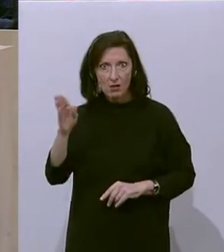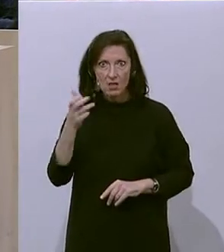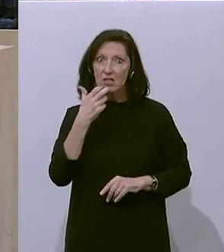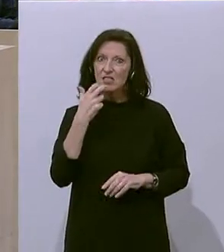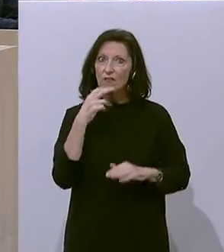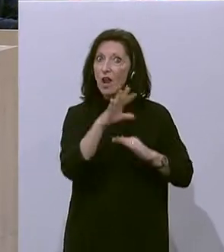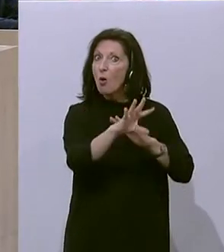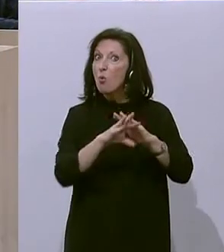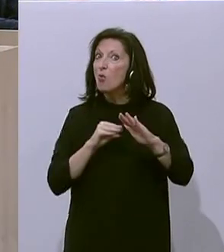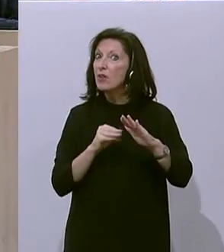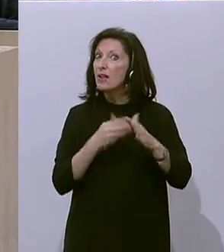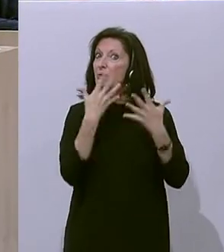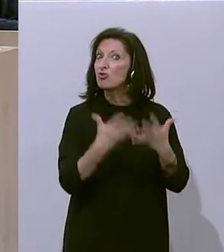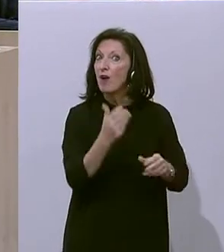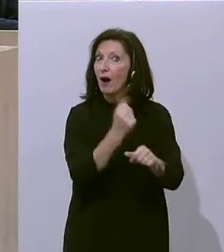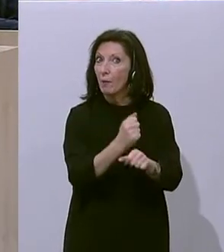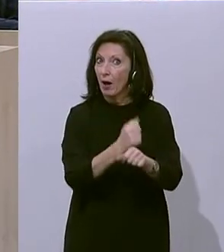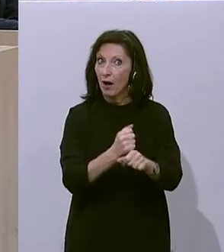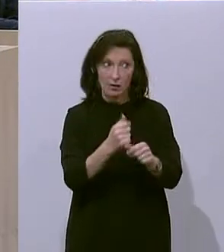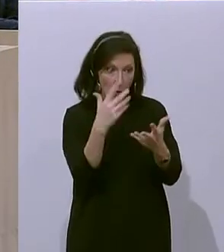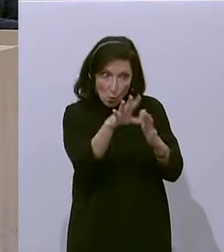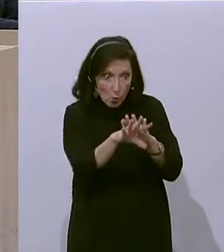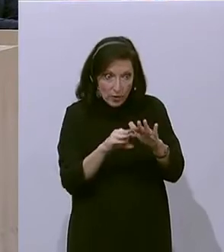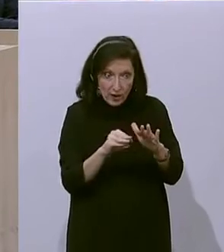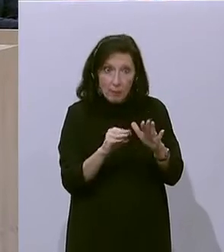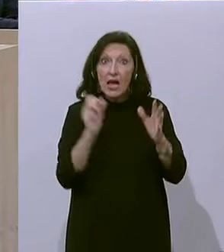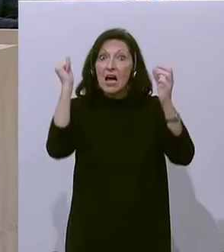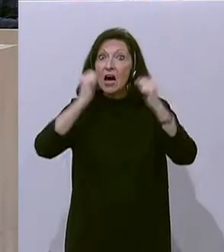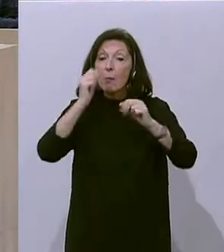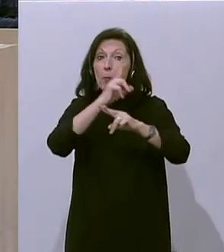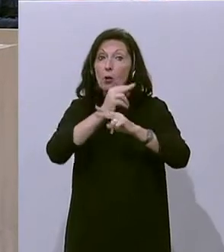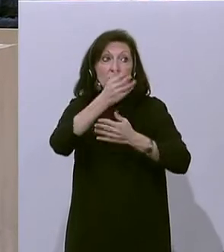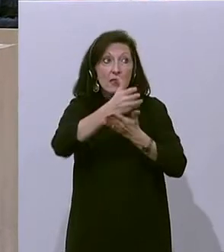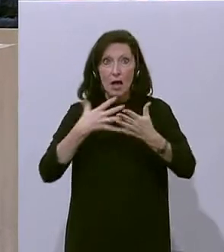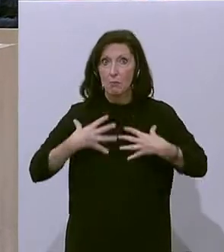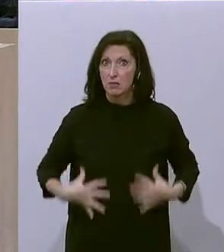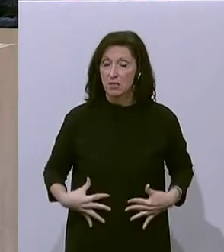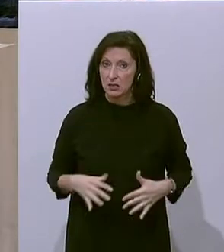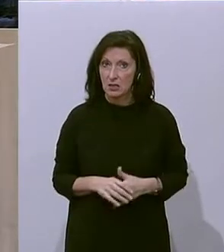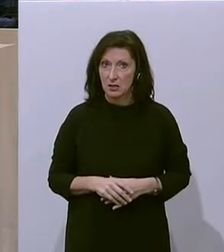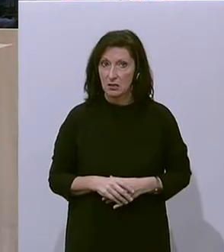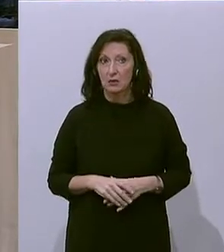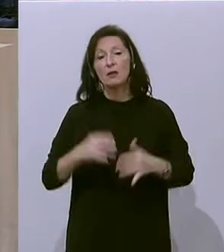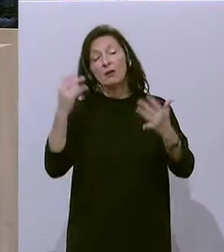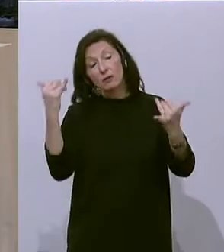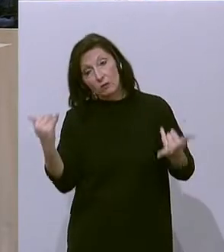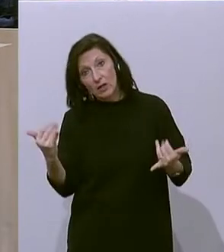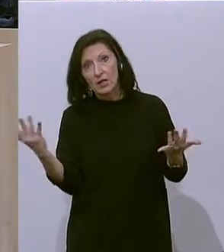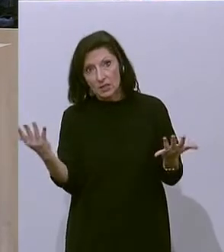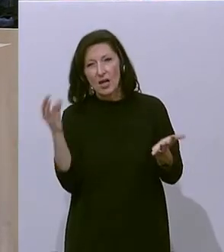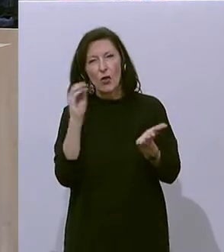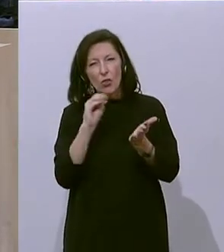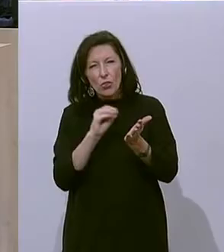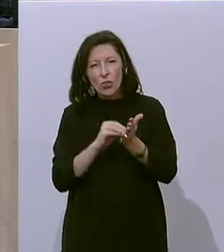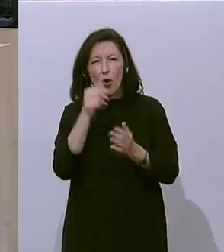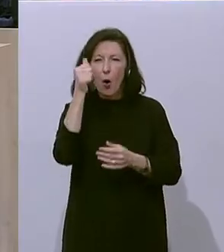wollte, an dem die Republik Österreich beteiligt ist, sehr geehrte Damen und Herren. Und es stellt sich nun vor allem auch noch eine